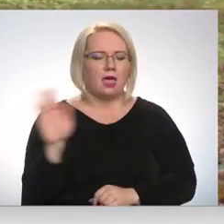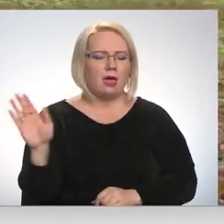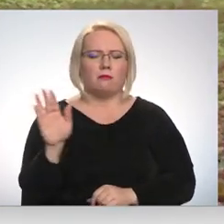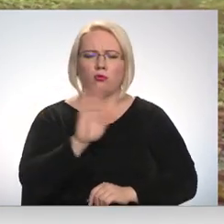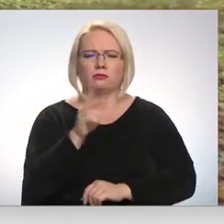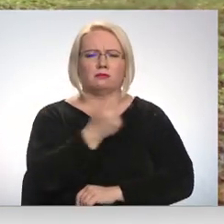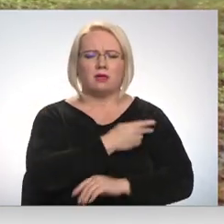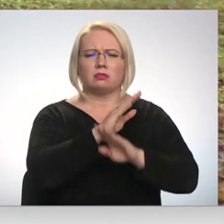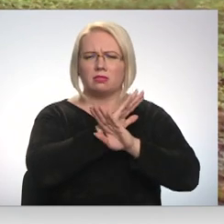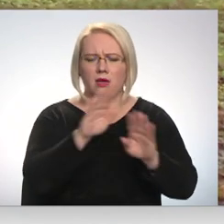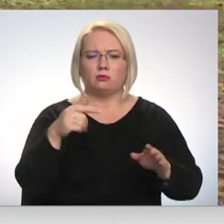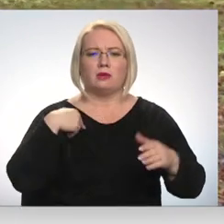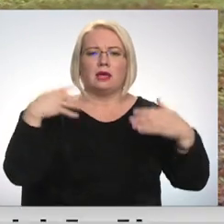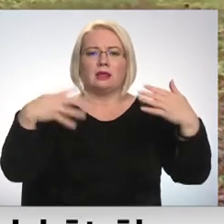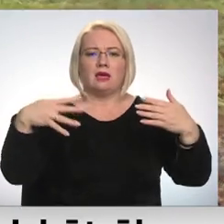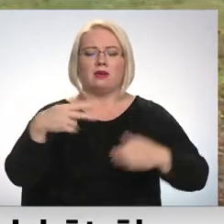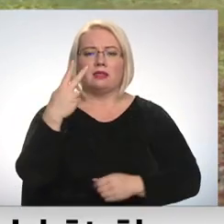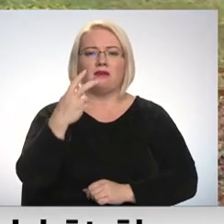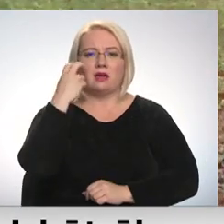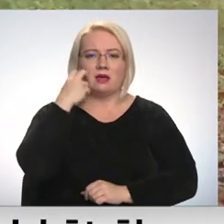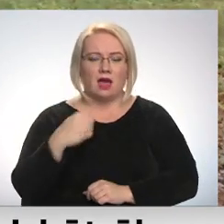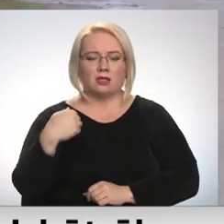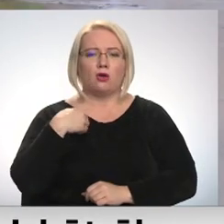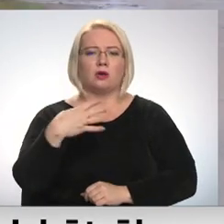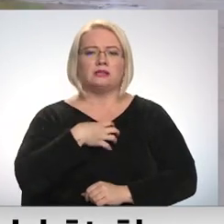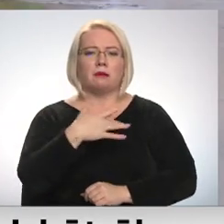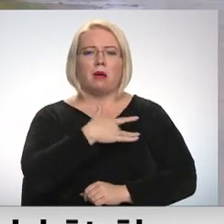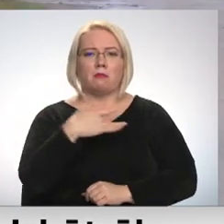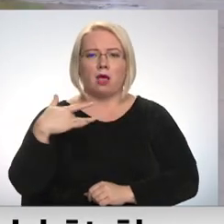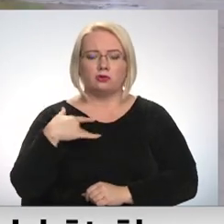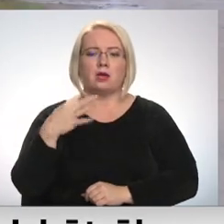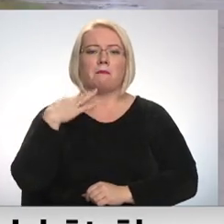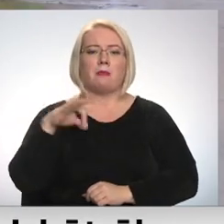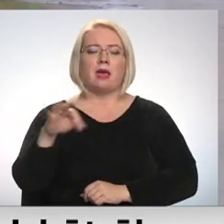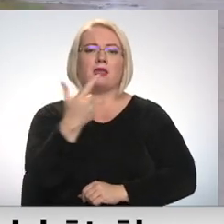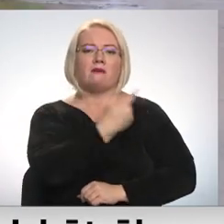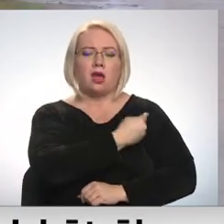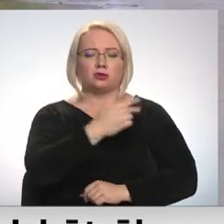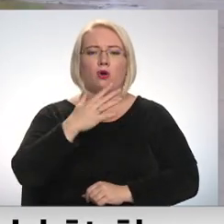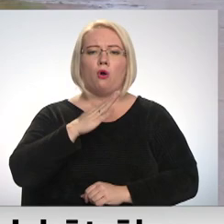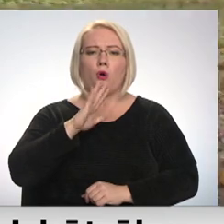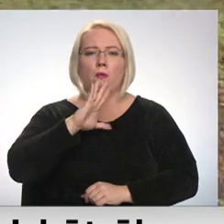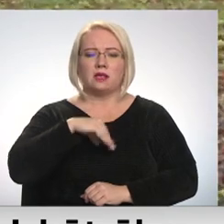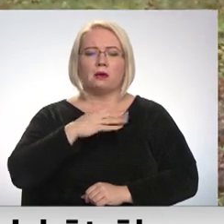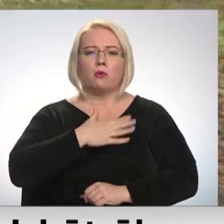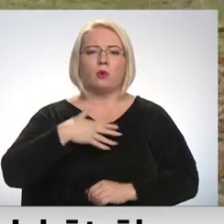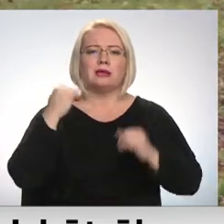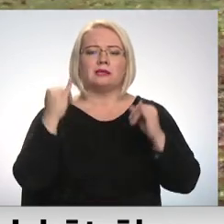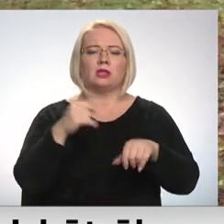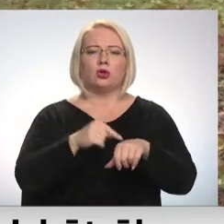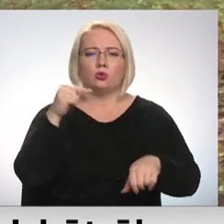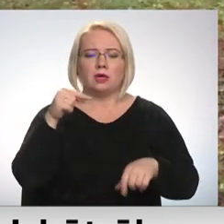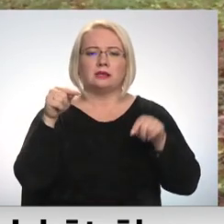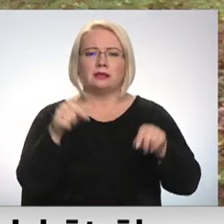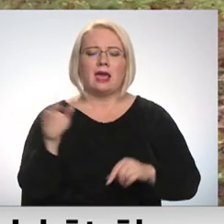un nemaz netaisos. Man ir 92 gadi, un man ir slimas plaušas. Meita vakcinējās un pēc tam ļoti slikti jutās. Pie mums šeit visi